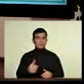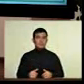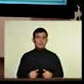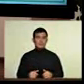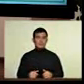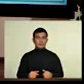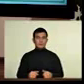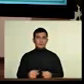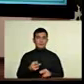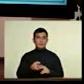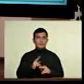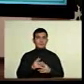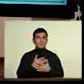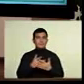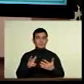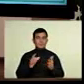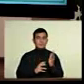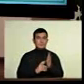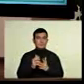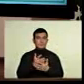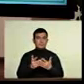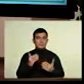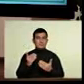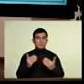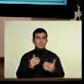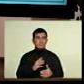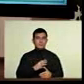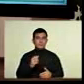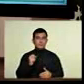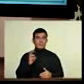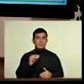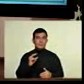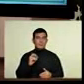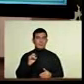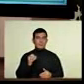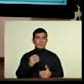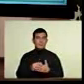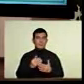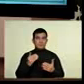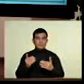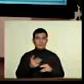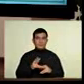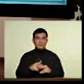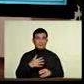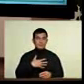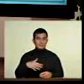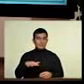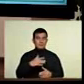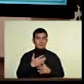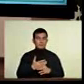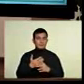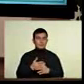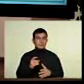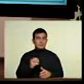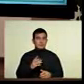Только были ящерицы да пауки. А как Амударья помогла нашему краю?